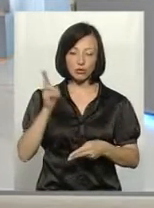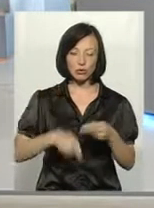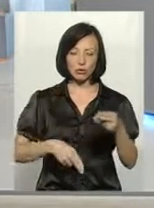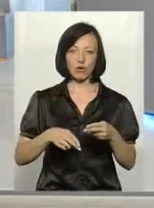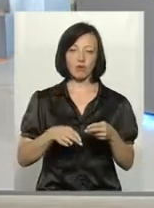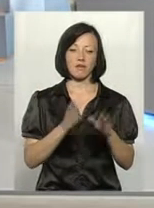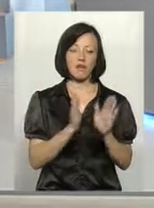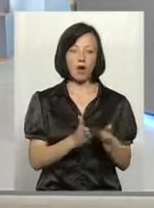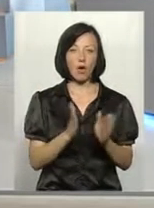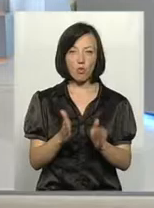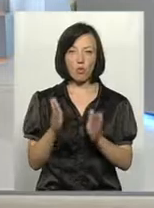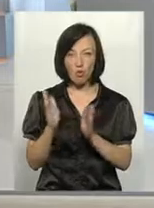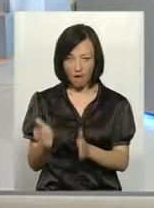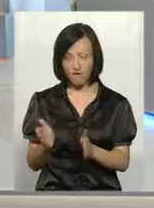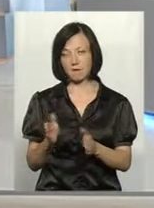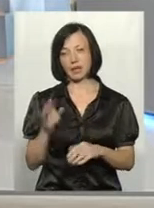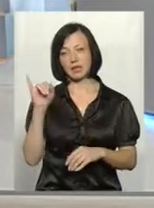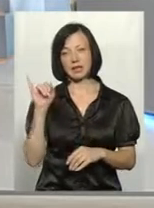врегульоване і